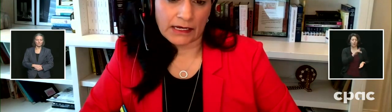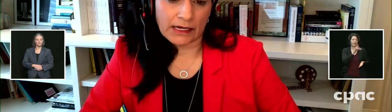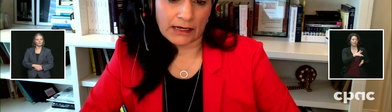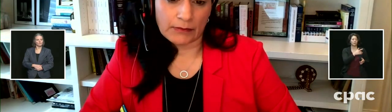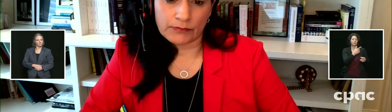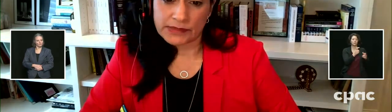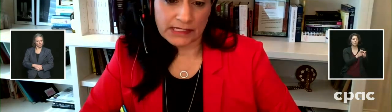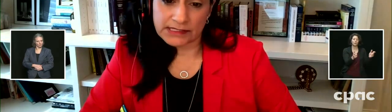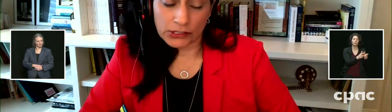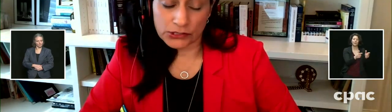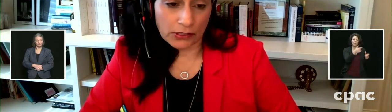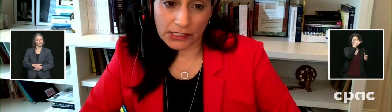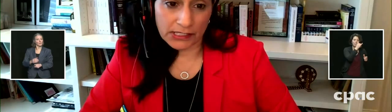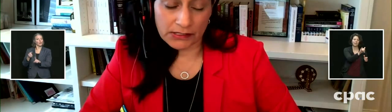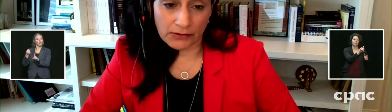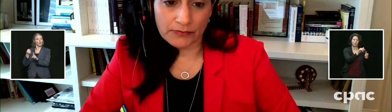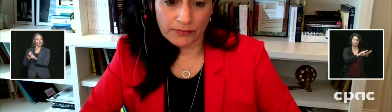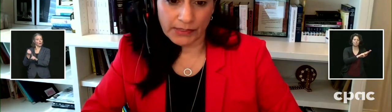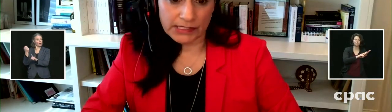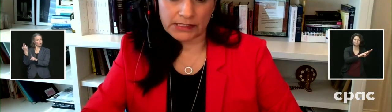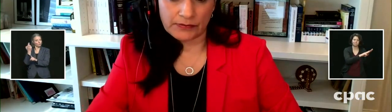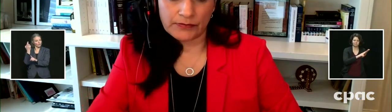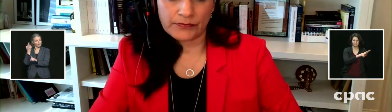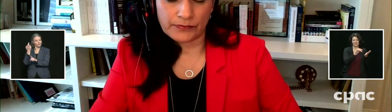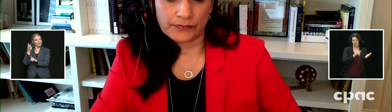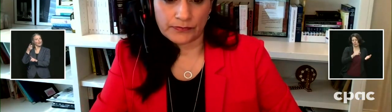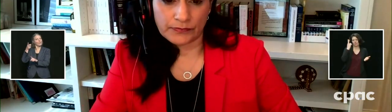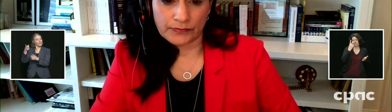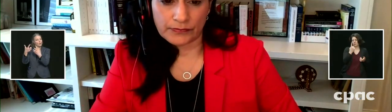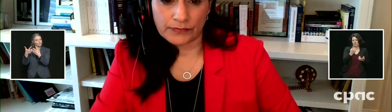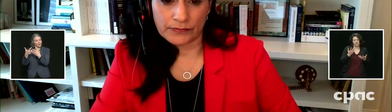et ça, c'est la seule raison. Merci.